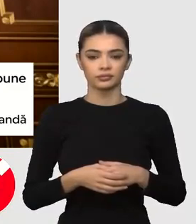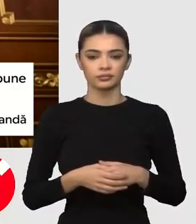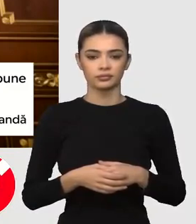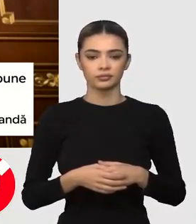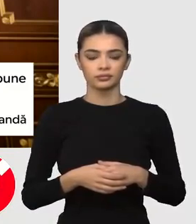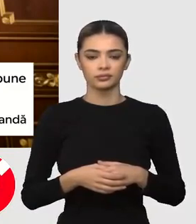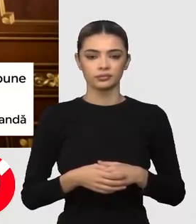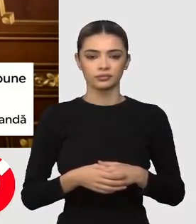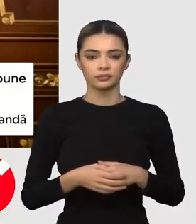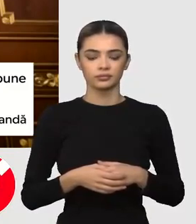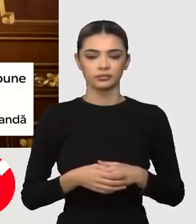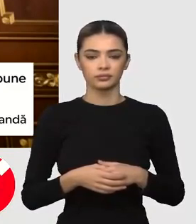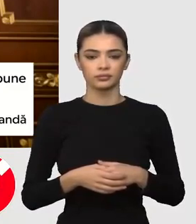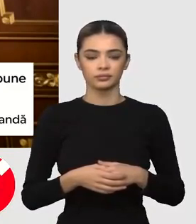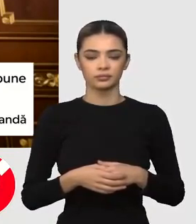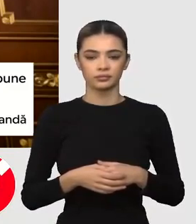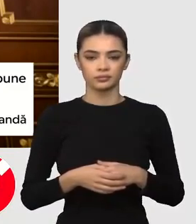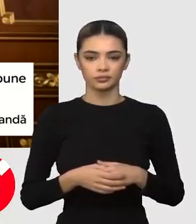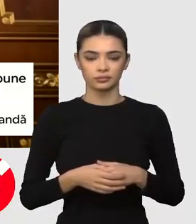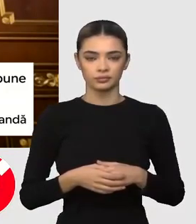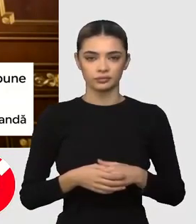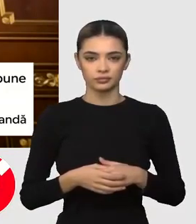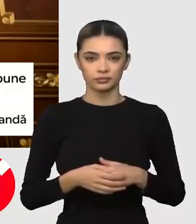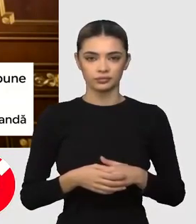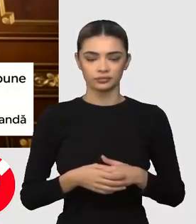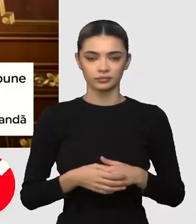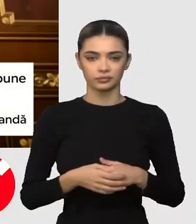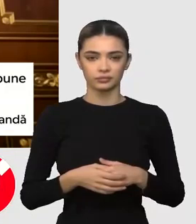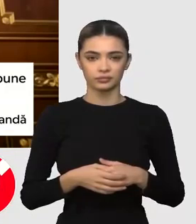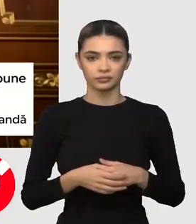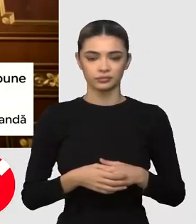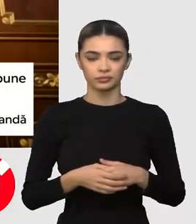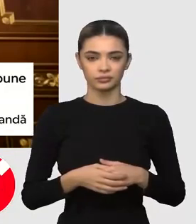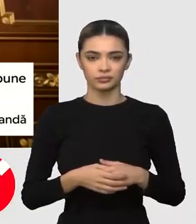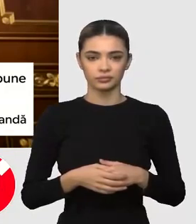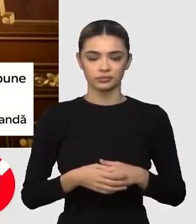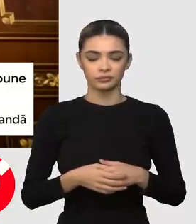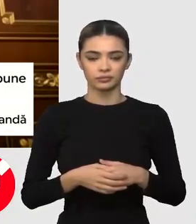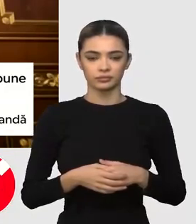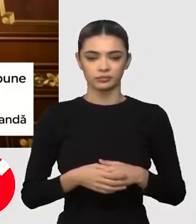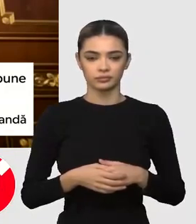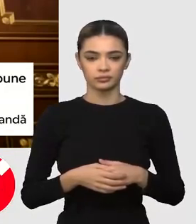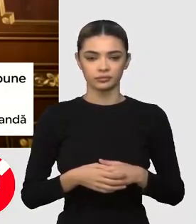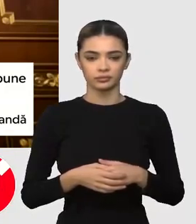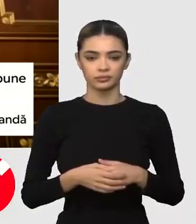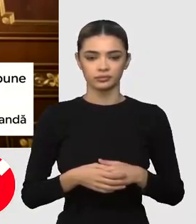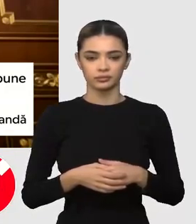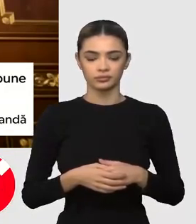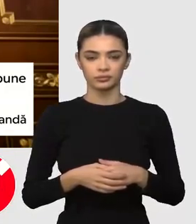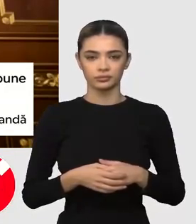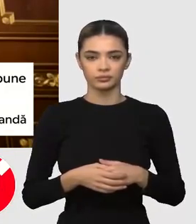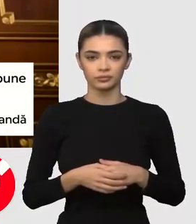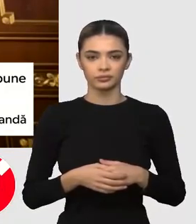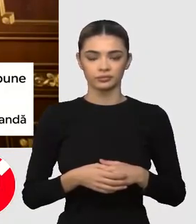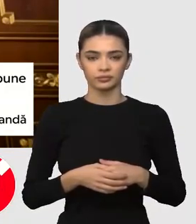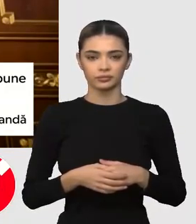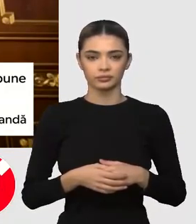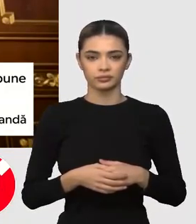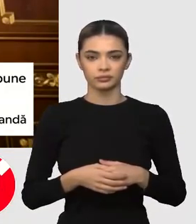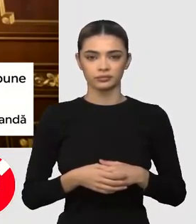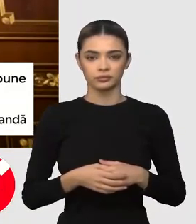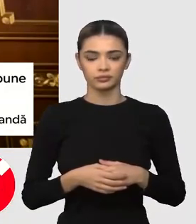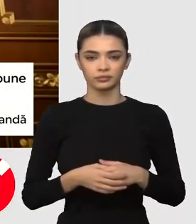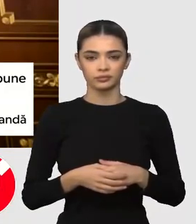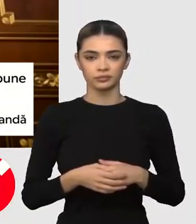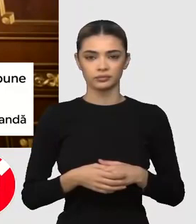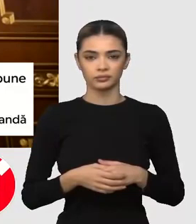того, щоб долати бідність в своїй країні, російське керівництво витрачає все, аби тільки не визнавати, яку